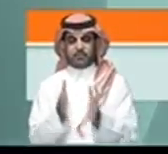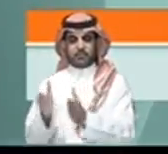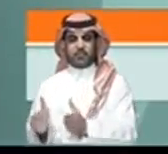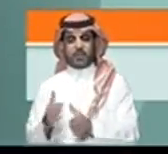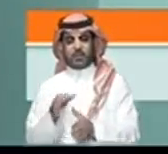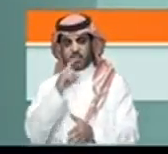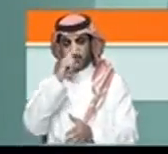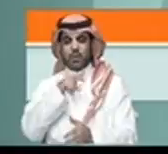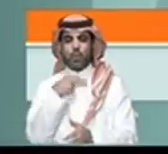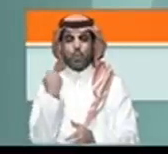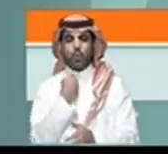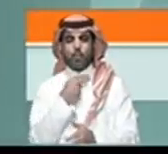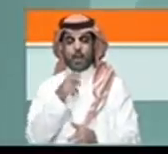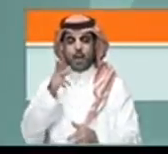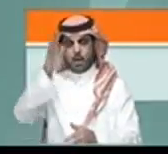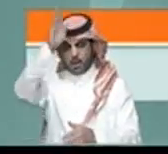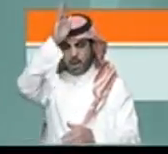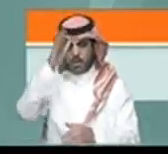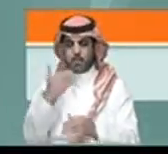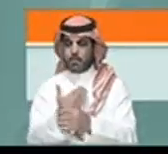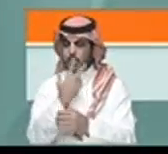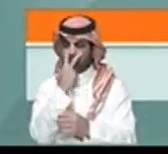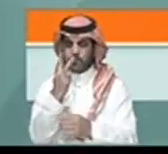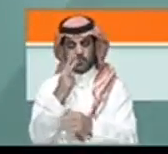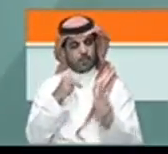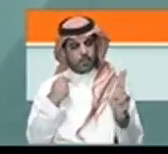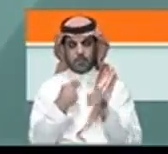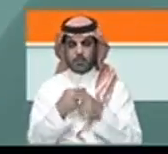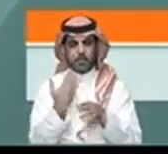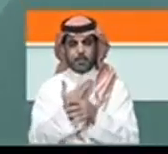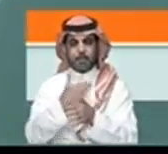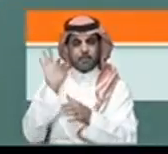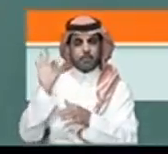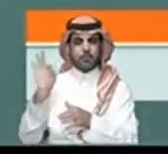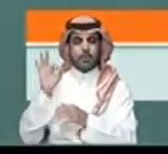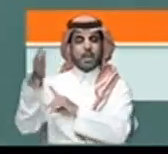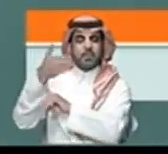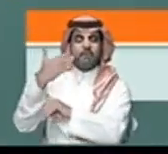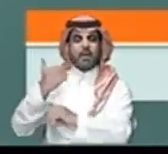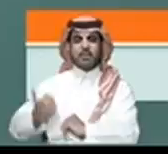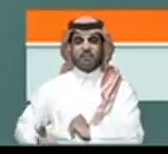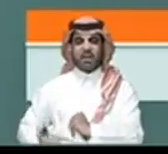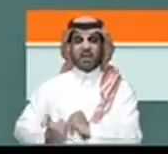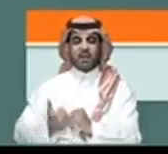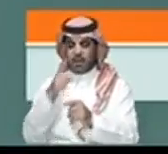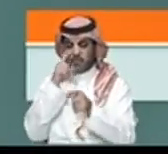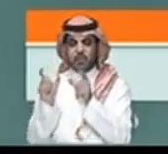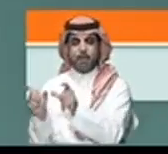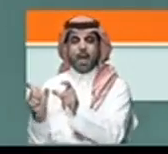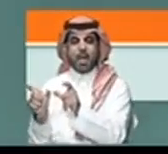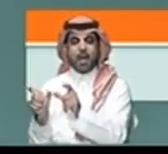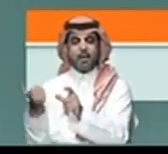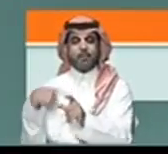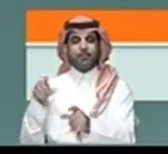بموقف الحكومه العراقيه من الاعتداء المرفوضه وما اتخذته من اجراءات لتوفير الحمايه اللازمه